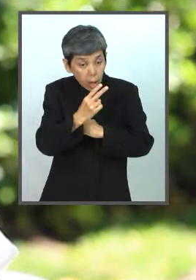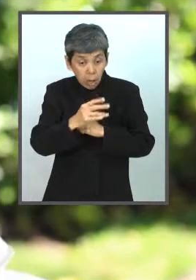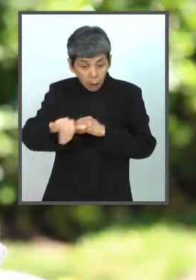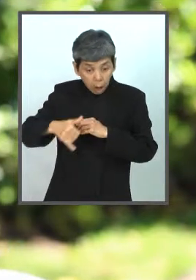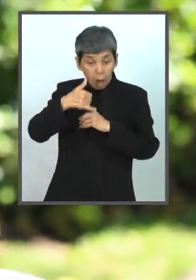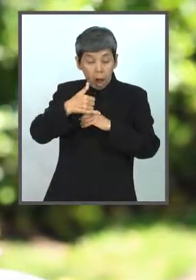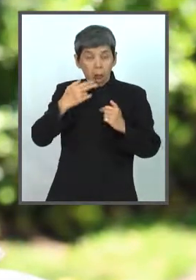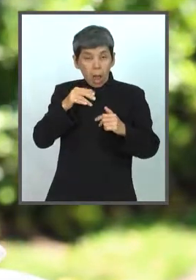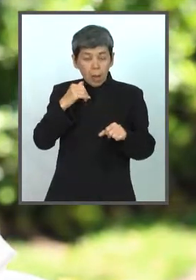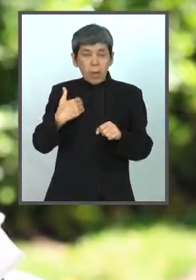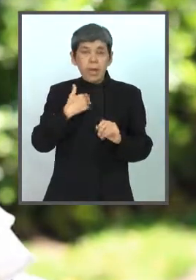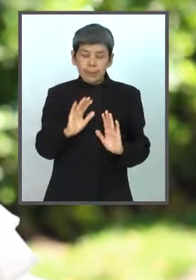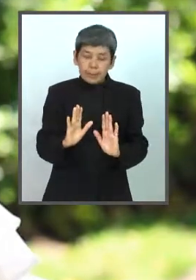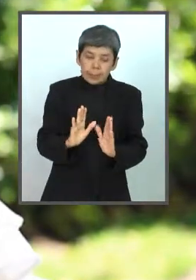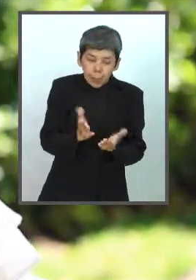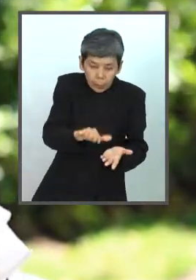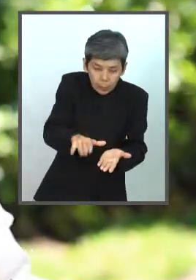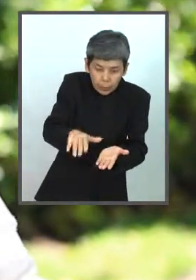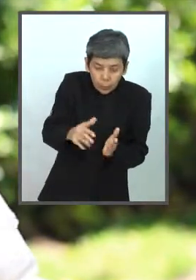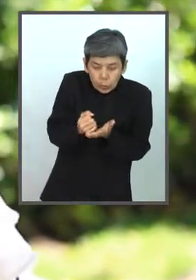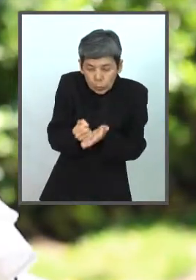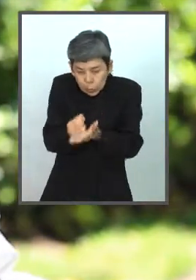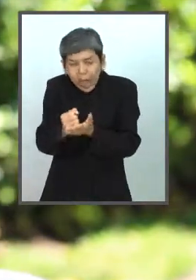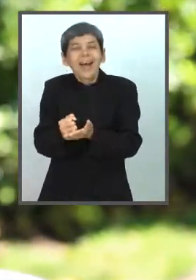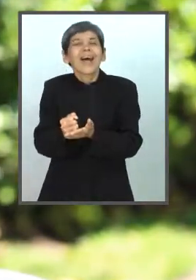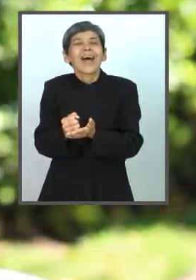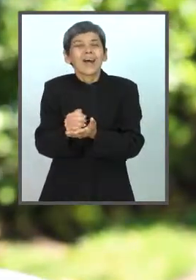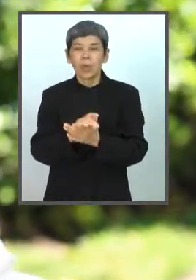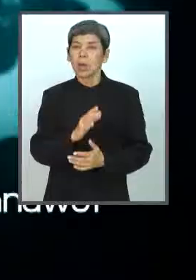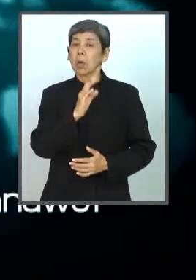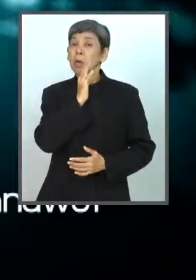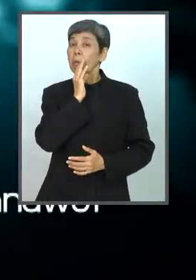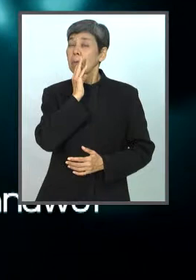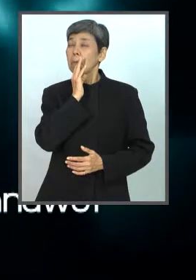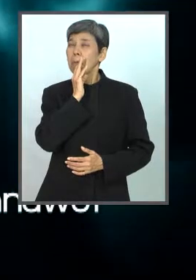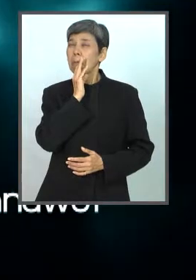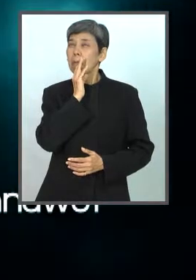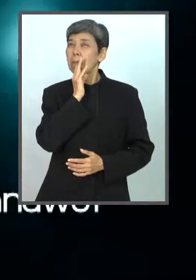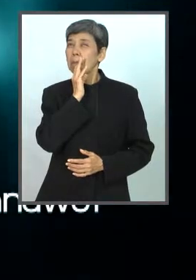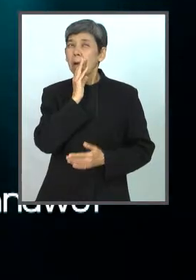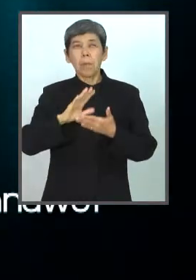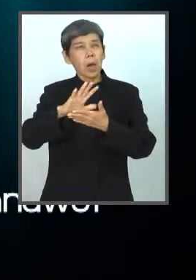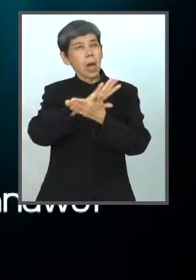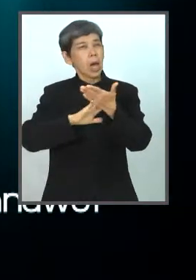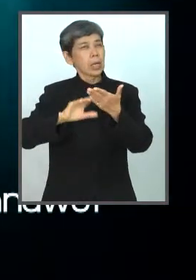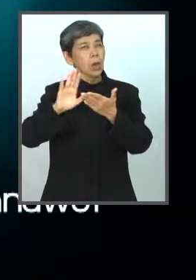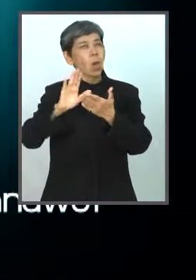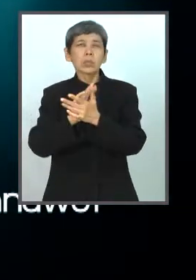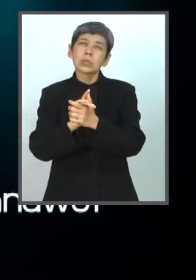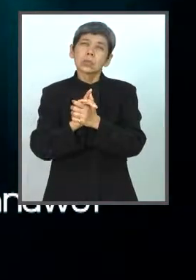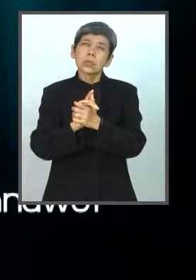การขึ้นมาอย่างเงี้ยก็รีบเข้ามาช่วยนะคะแต่ว่าถ้าเป็นในประเทศชาติตะวันต